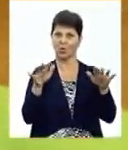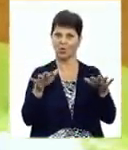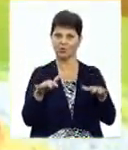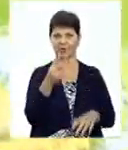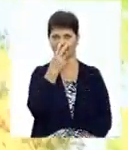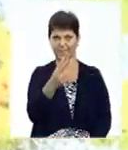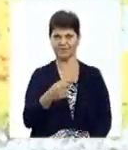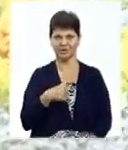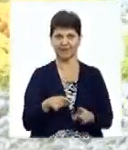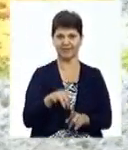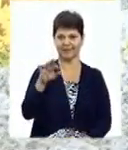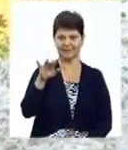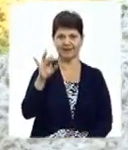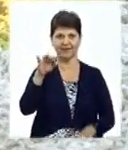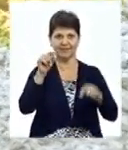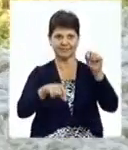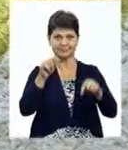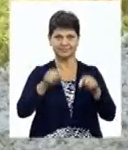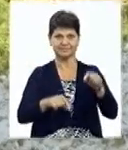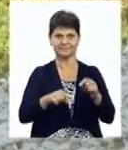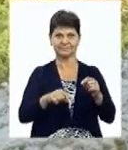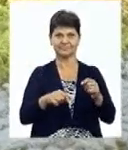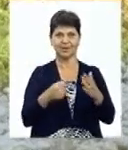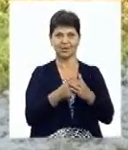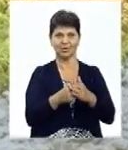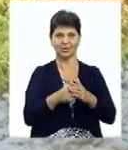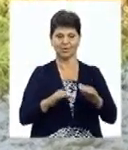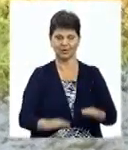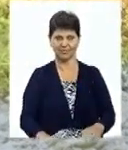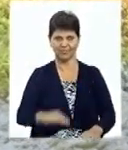рухами, і ви бачите, що дощик потік, і він стікає від височини та низовини.